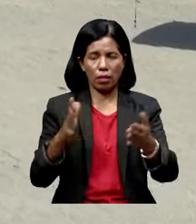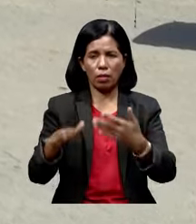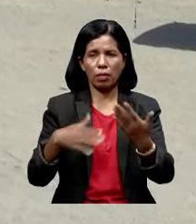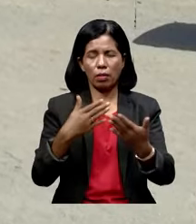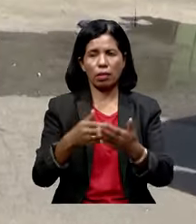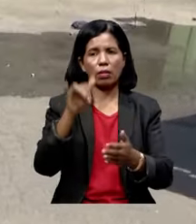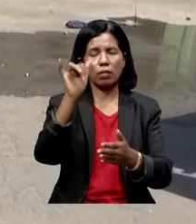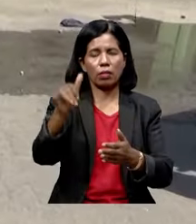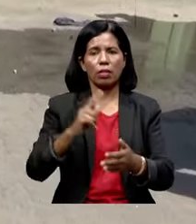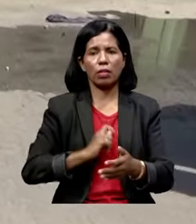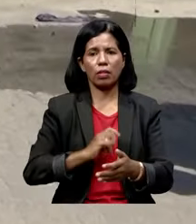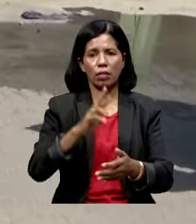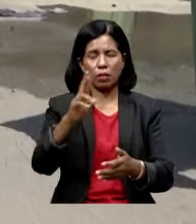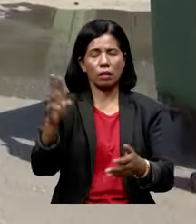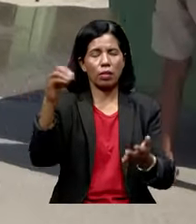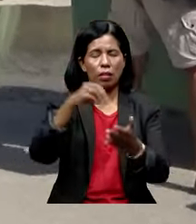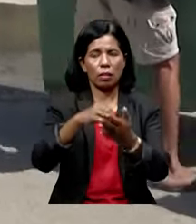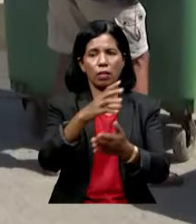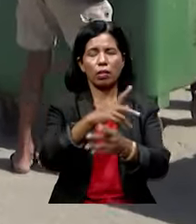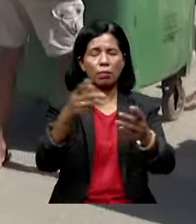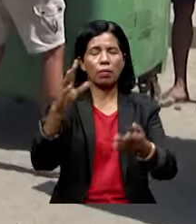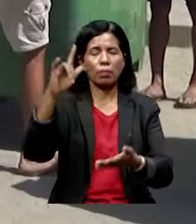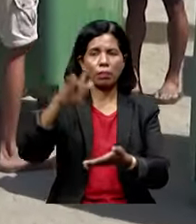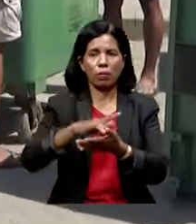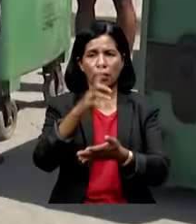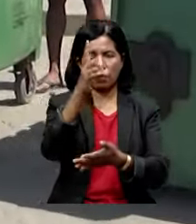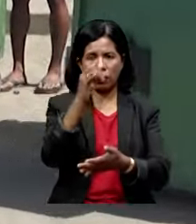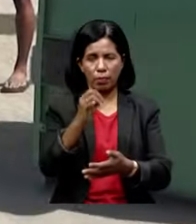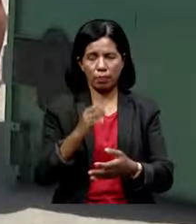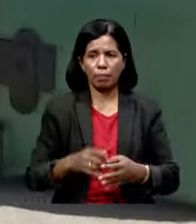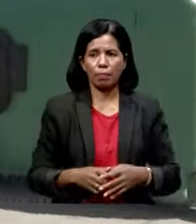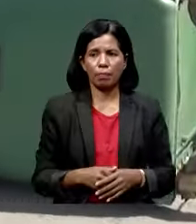balon raiha tibar no balon raiha portu dili. Ekipa kobertura GMN.